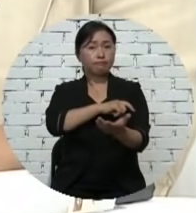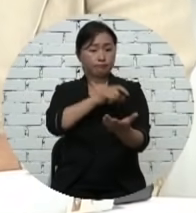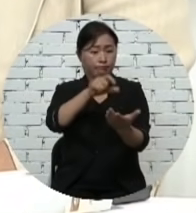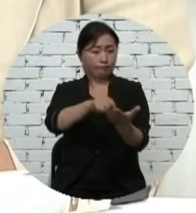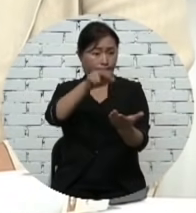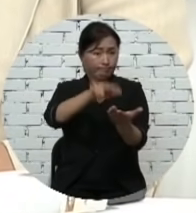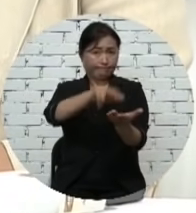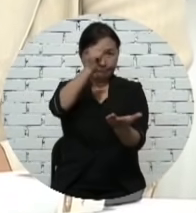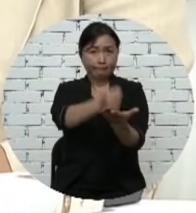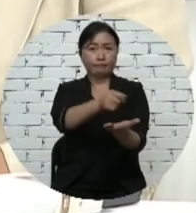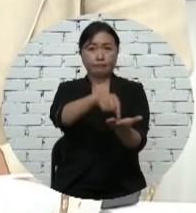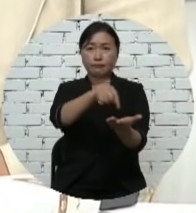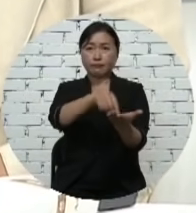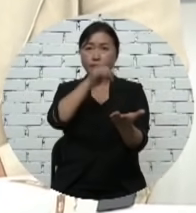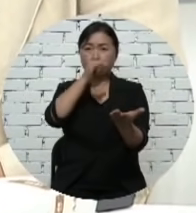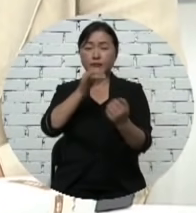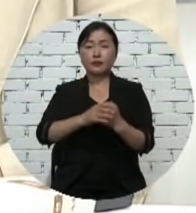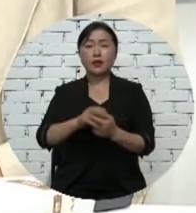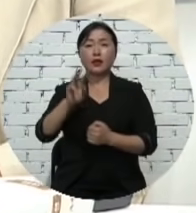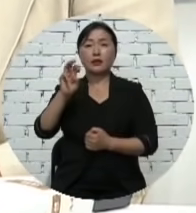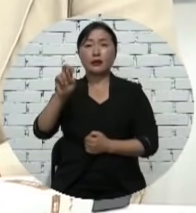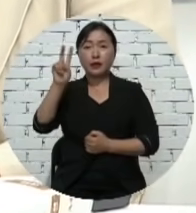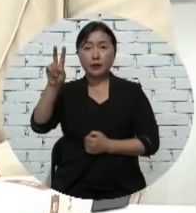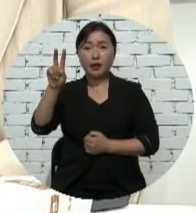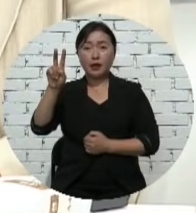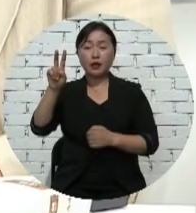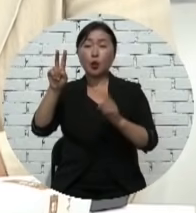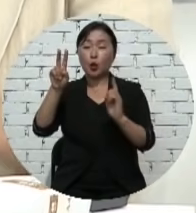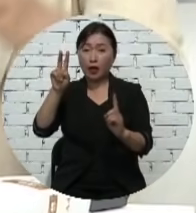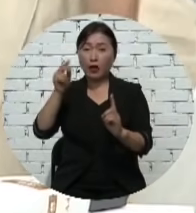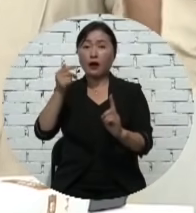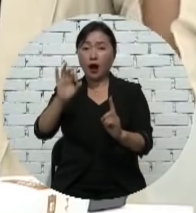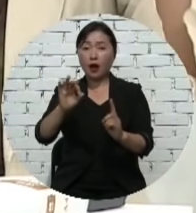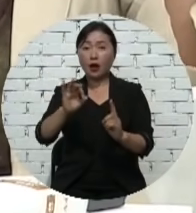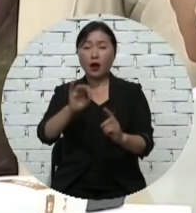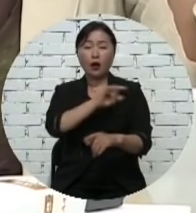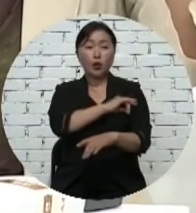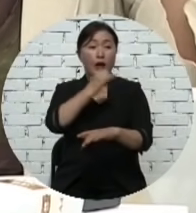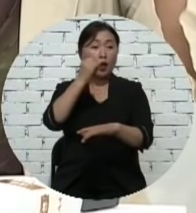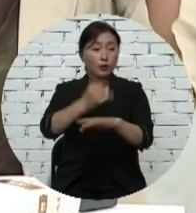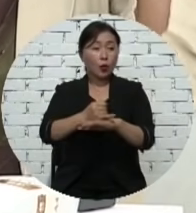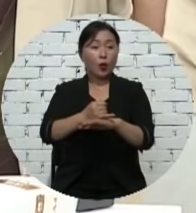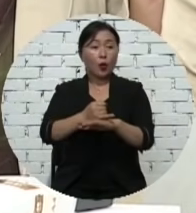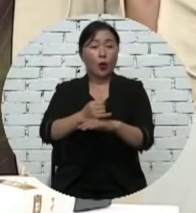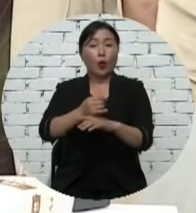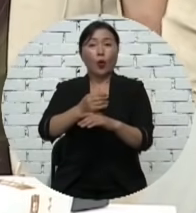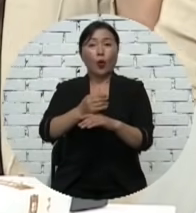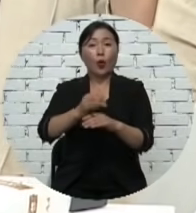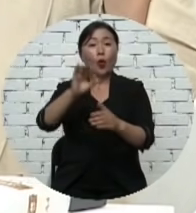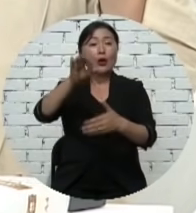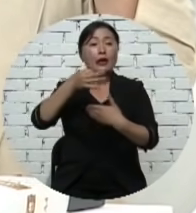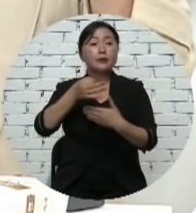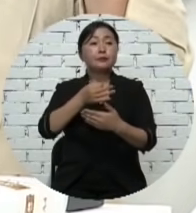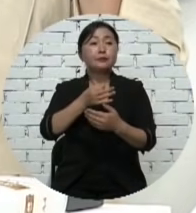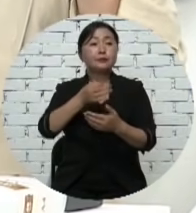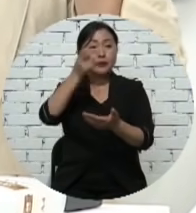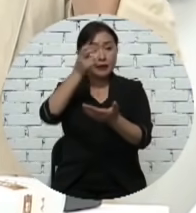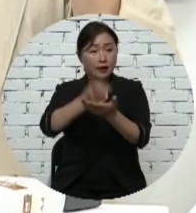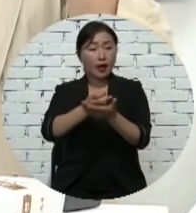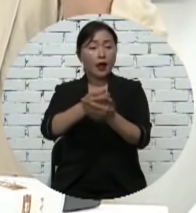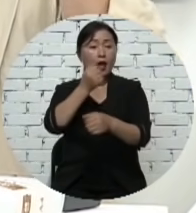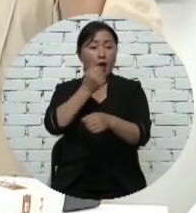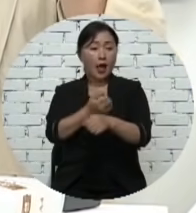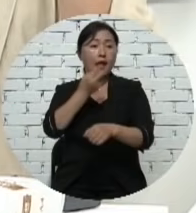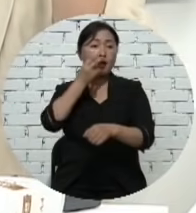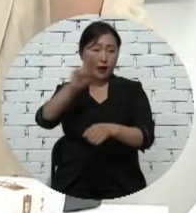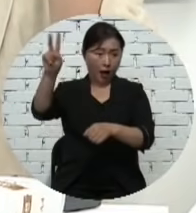되어 있어요. 그 32조 1항에 보면 그 최저임금제를 시행한다고 딱 하여야